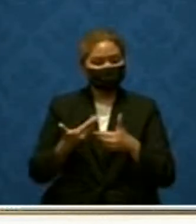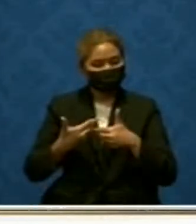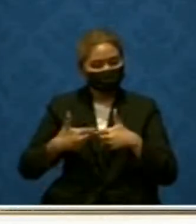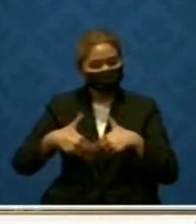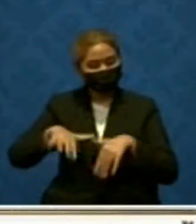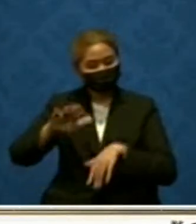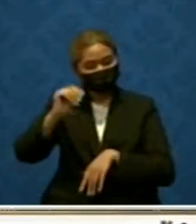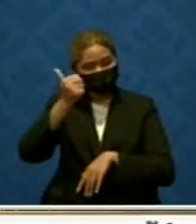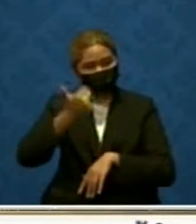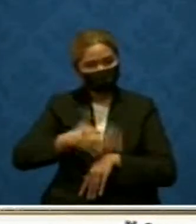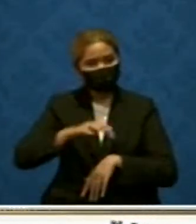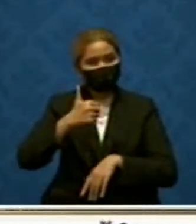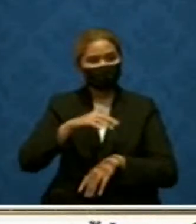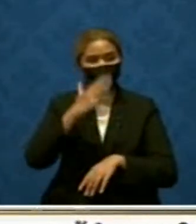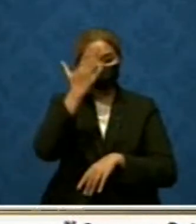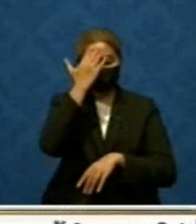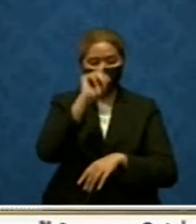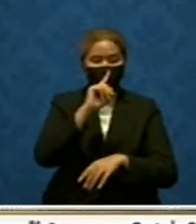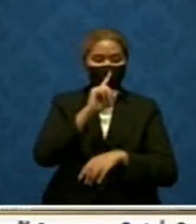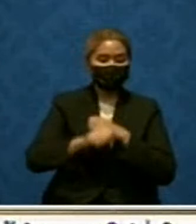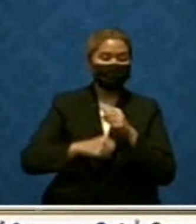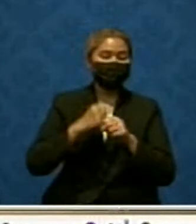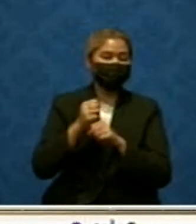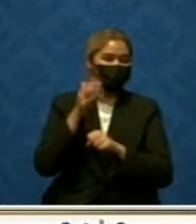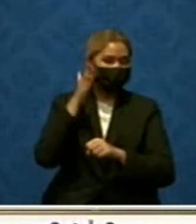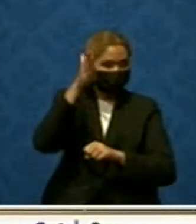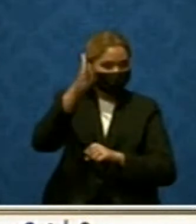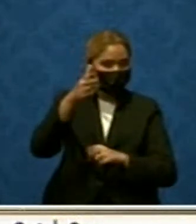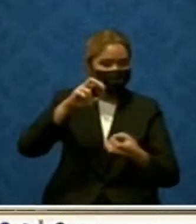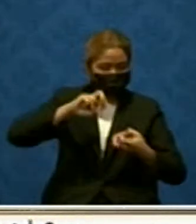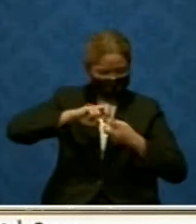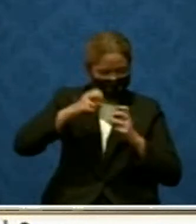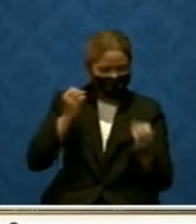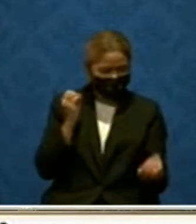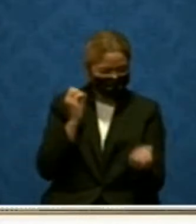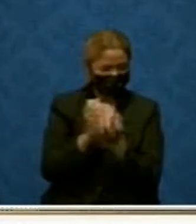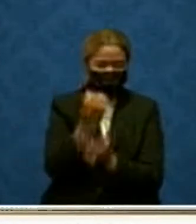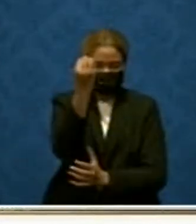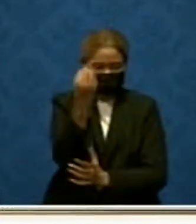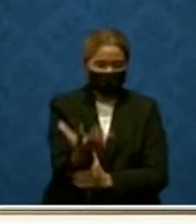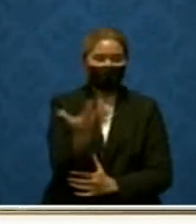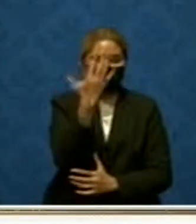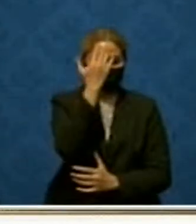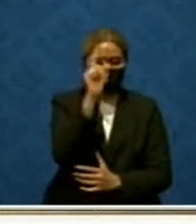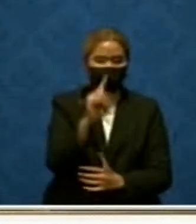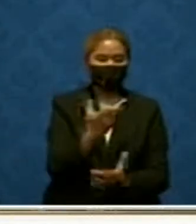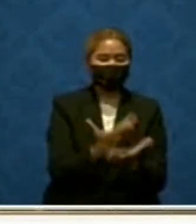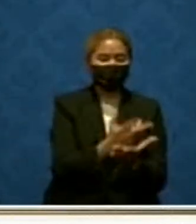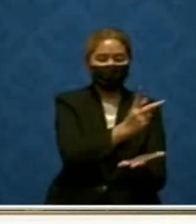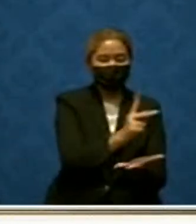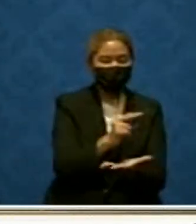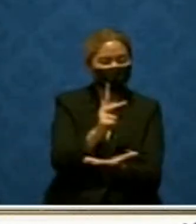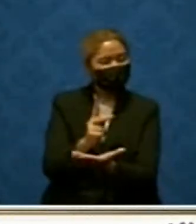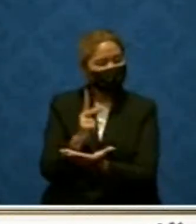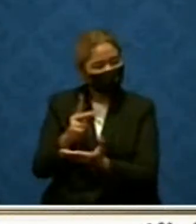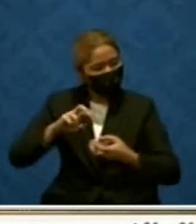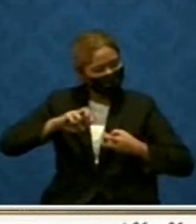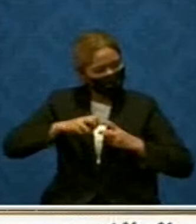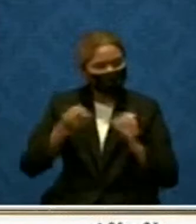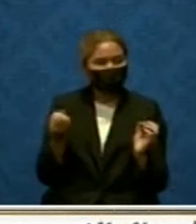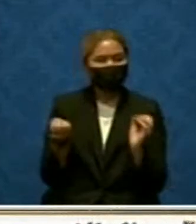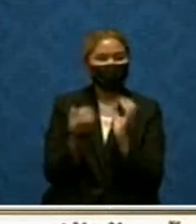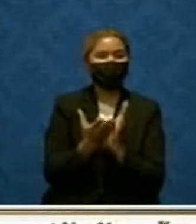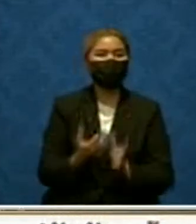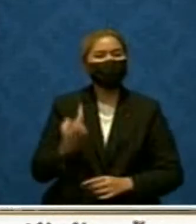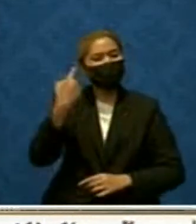ท่านมีทุกขะ็จะใช